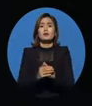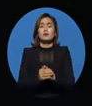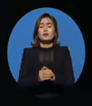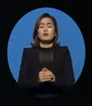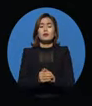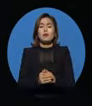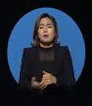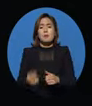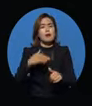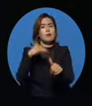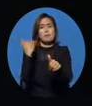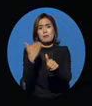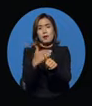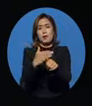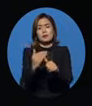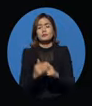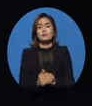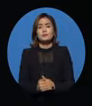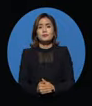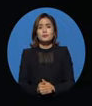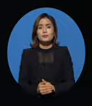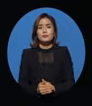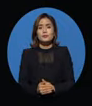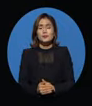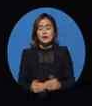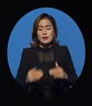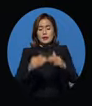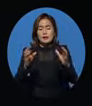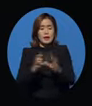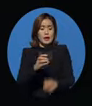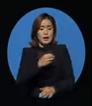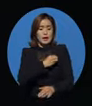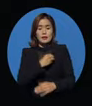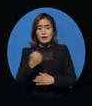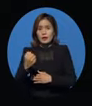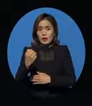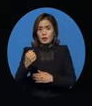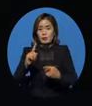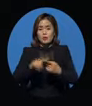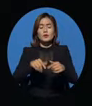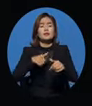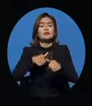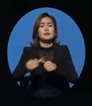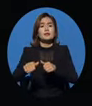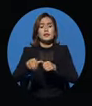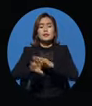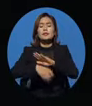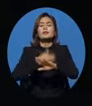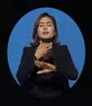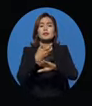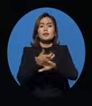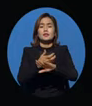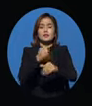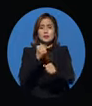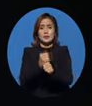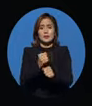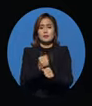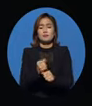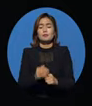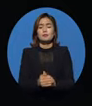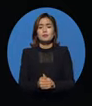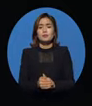즉 즉시 출당 시키겠습니다 당의 역할 강화 로 승리하는 혁신을 이루겠습니다